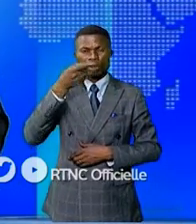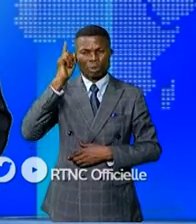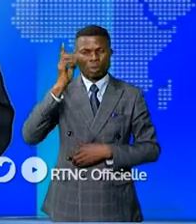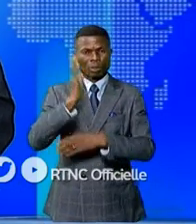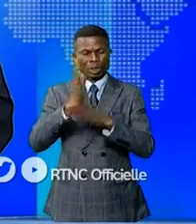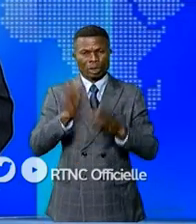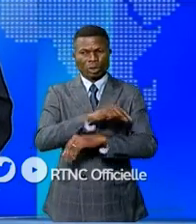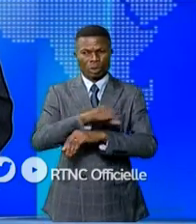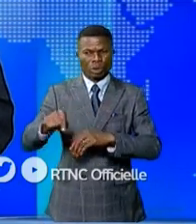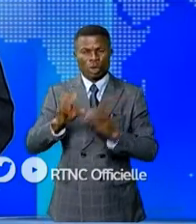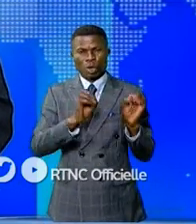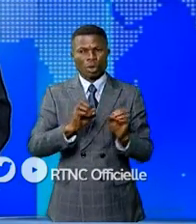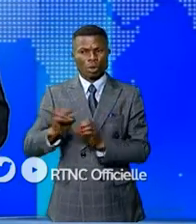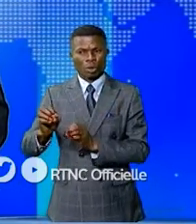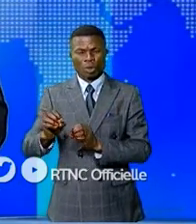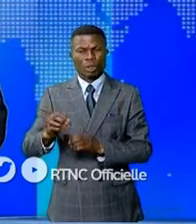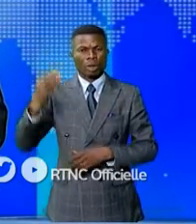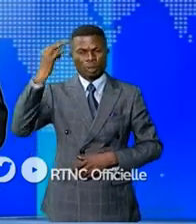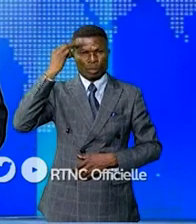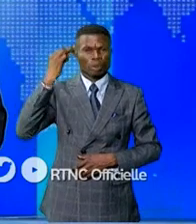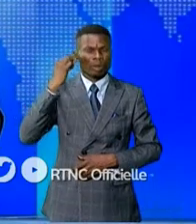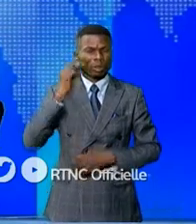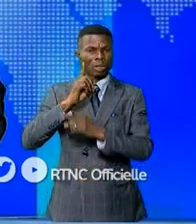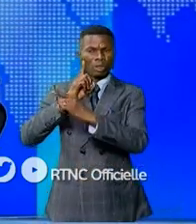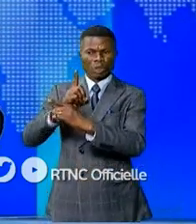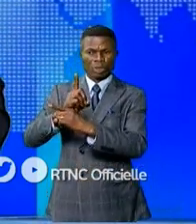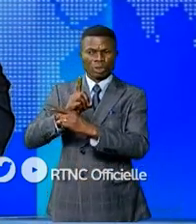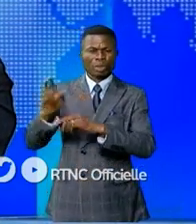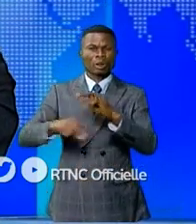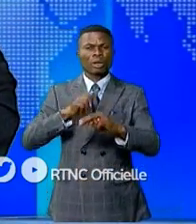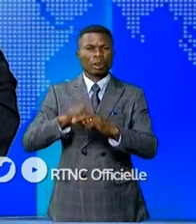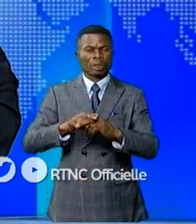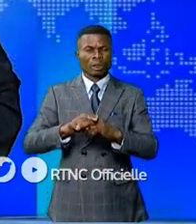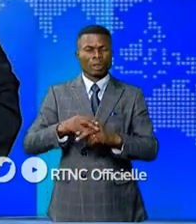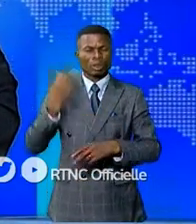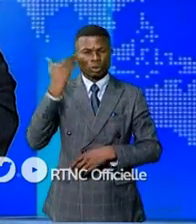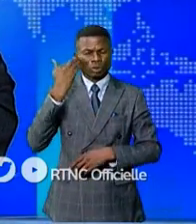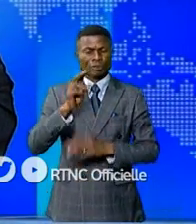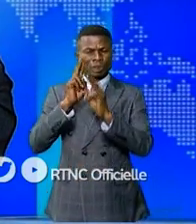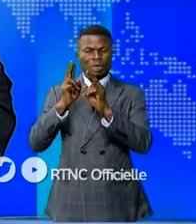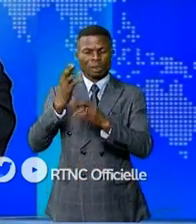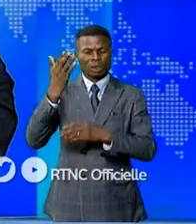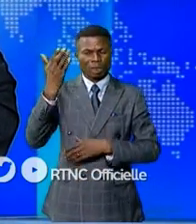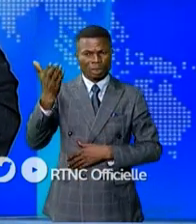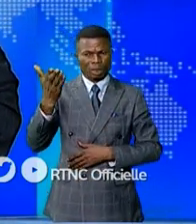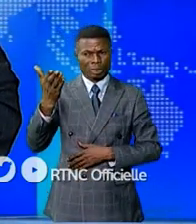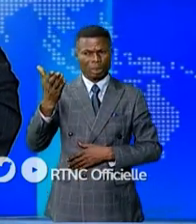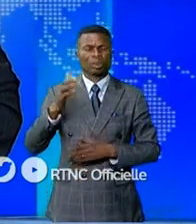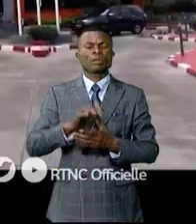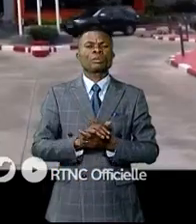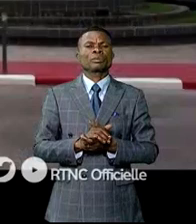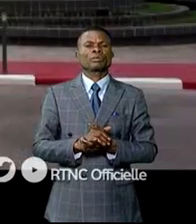conseil d'administration présidé par les ministres de la Défense nationale, Aimé Nguimukinalusa Diese. Jujun